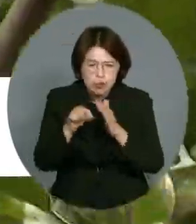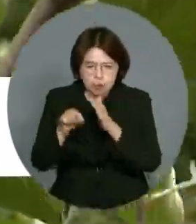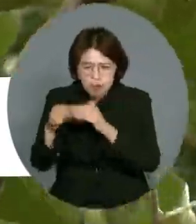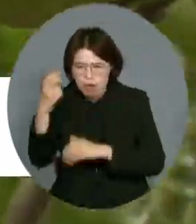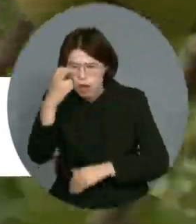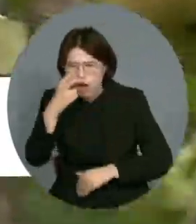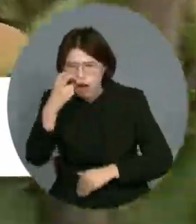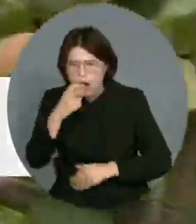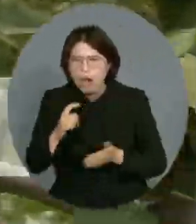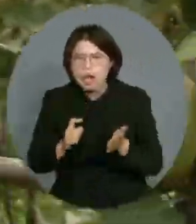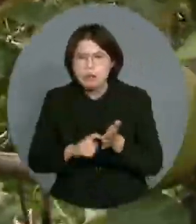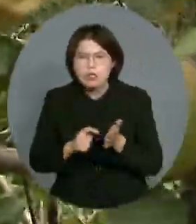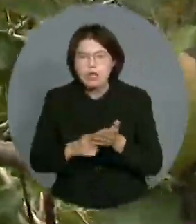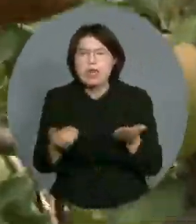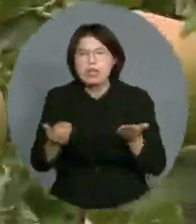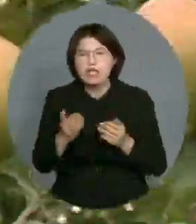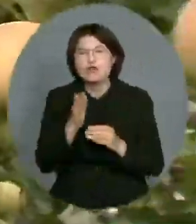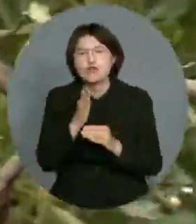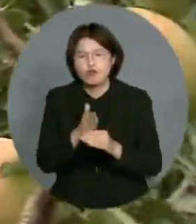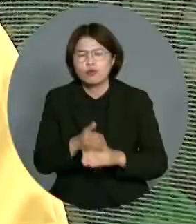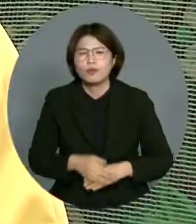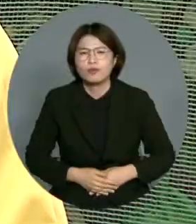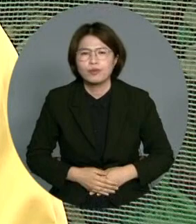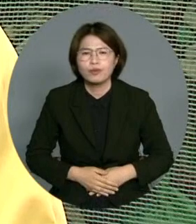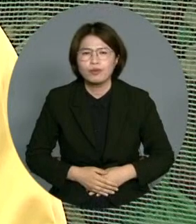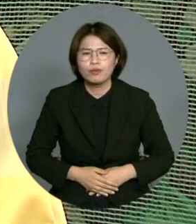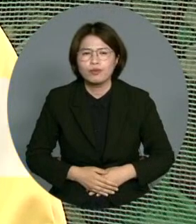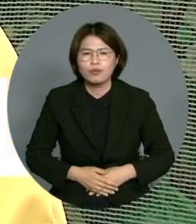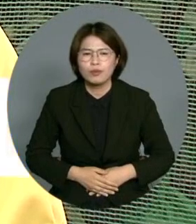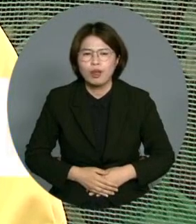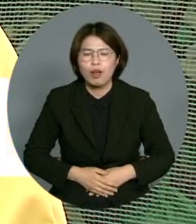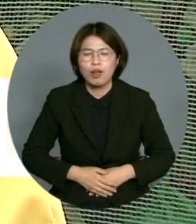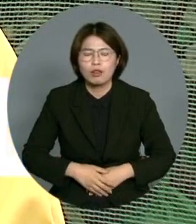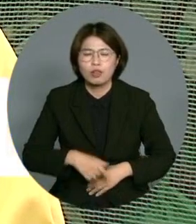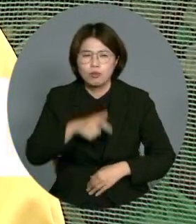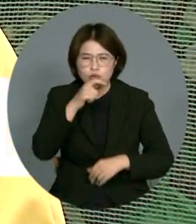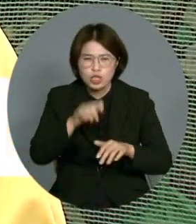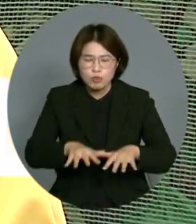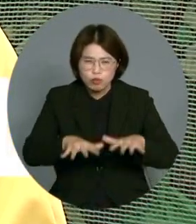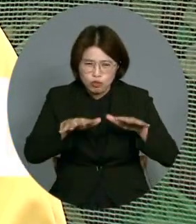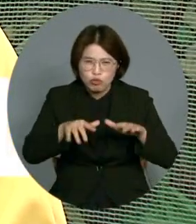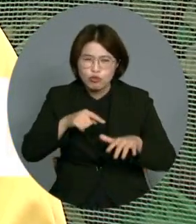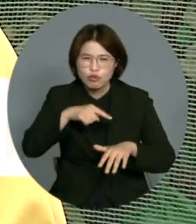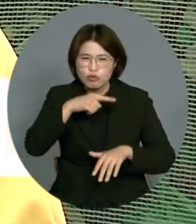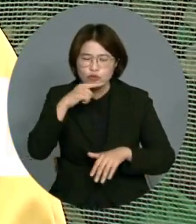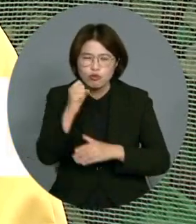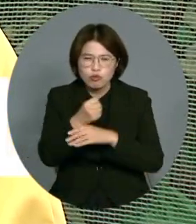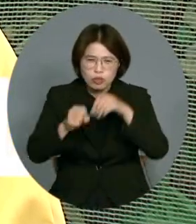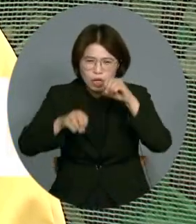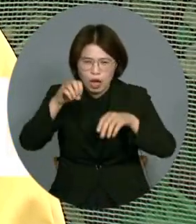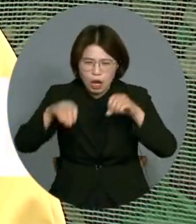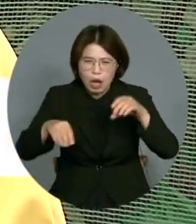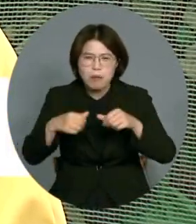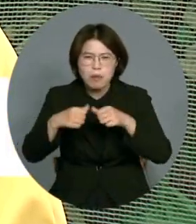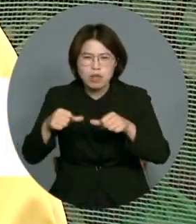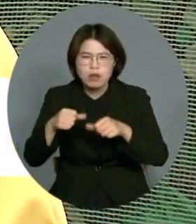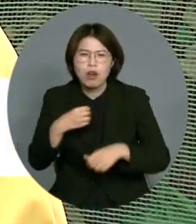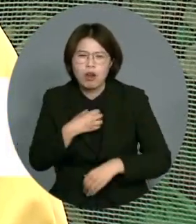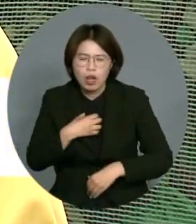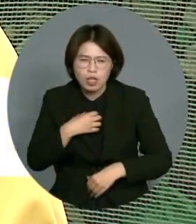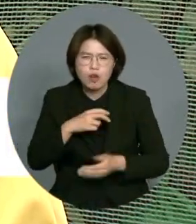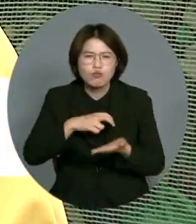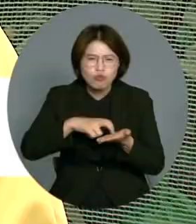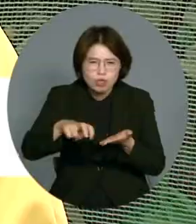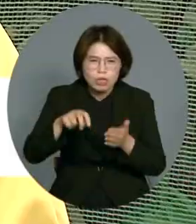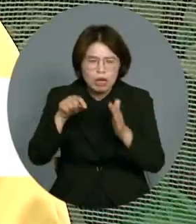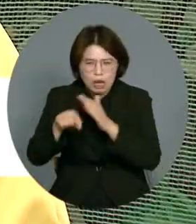비상 근무를 이어가고 있습니다. 농작물 침수, 낙과, 시설물 파손이 우려되어 재난 문자 현장